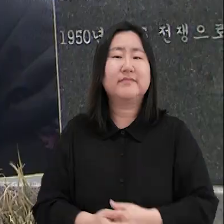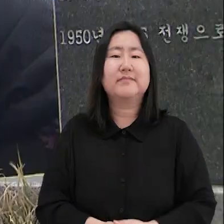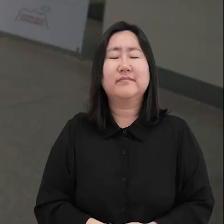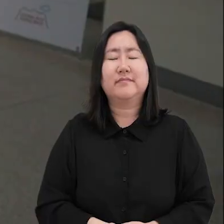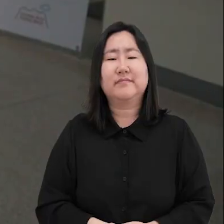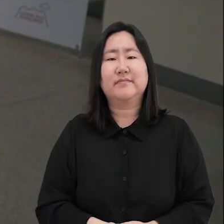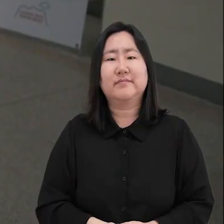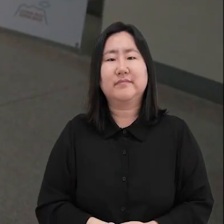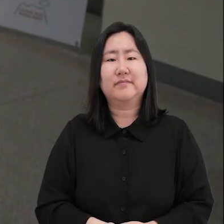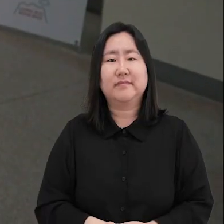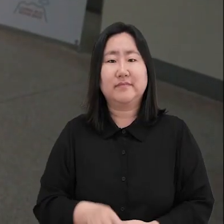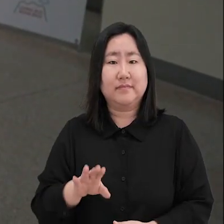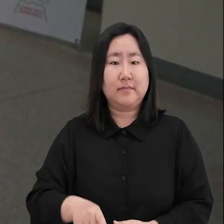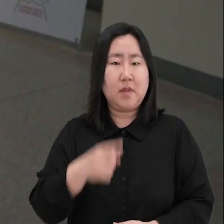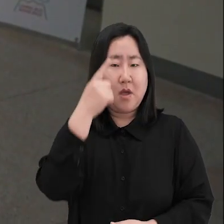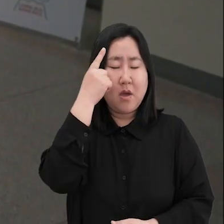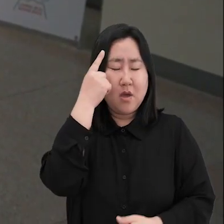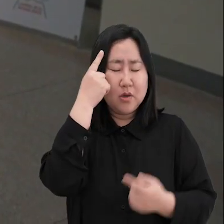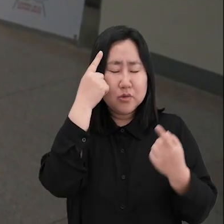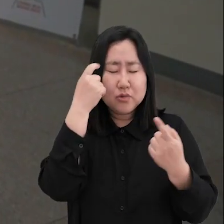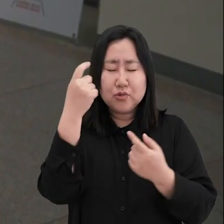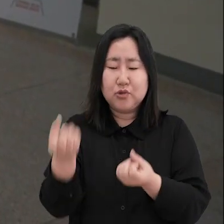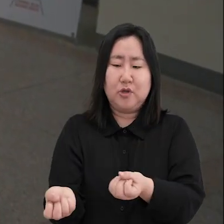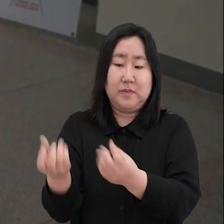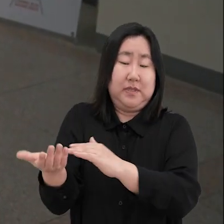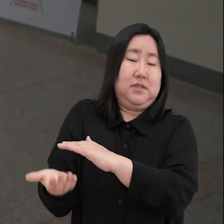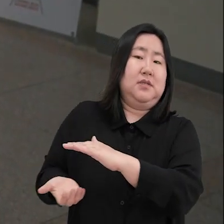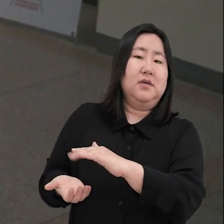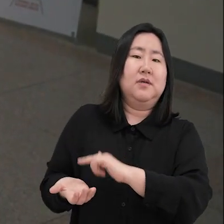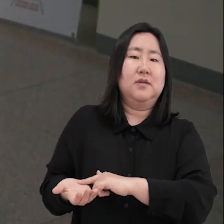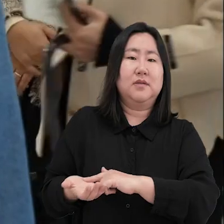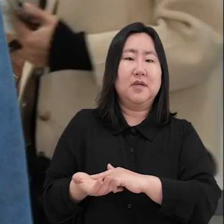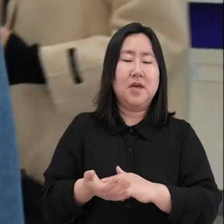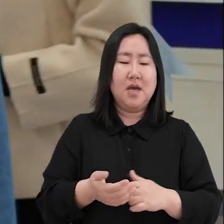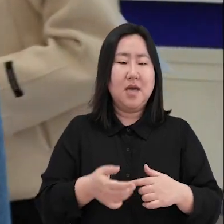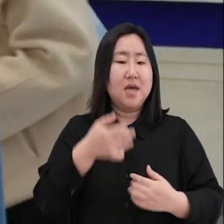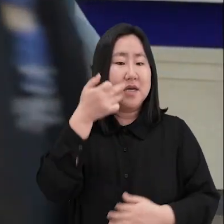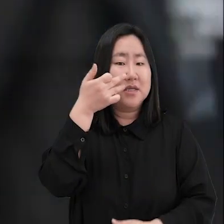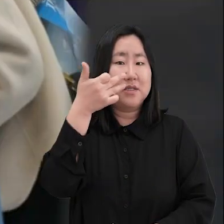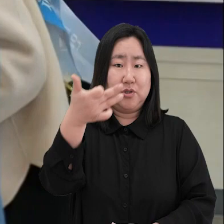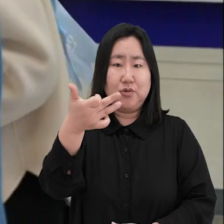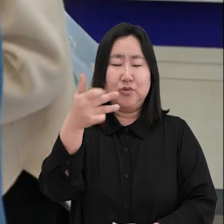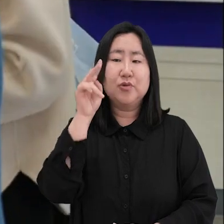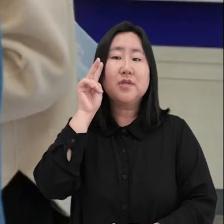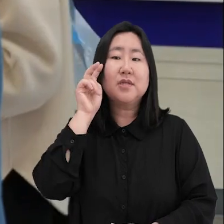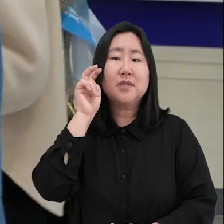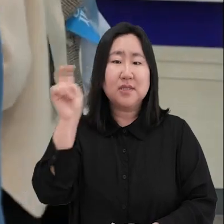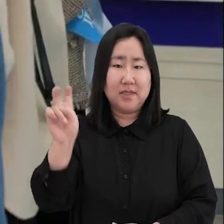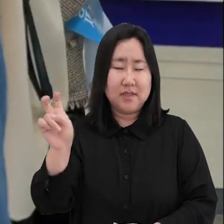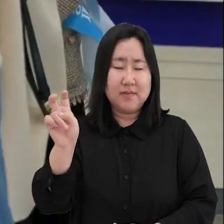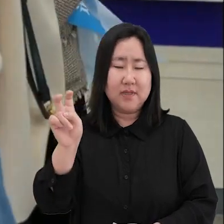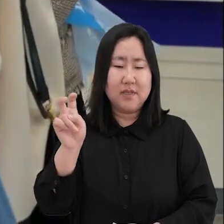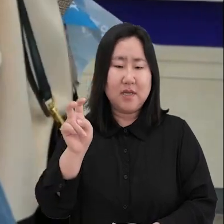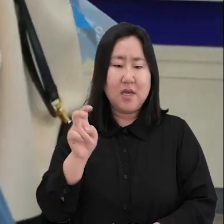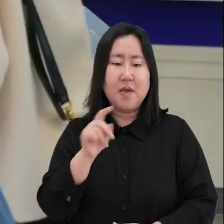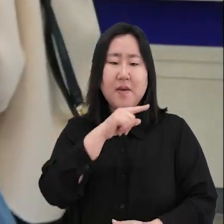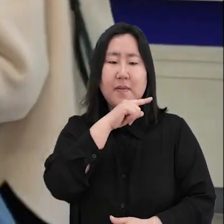있습니다 먼저 추념식을 앞두고 지난 19일부터 이틀간 동백꽃 배지달기 캠페인이